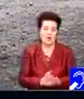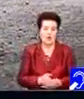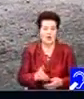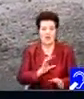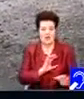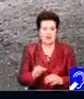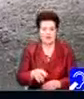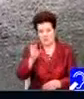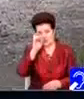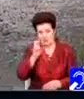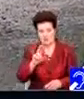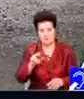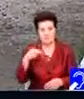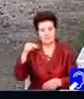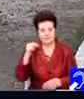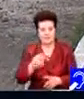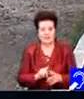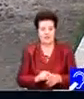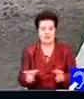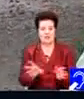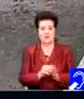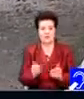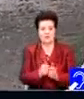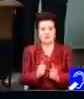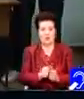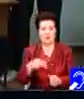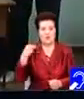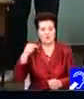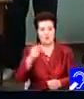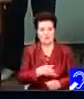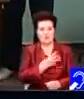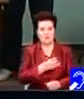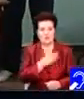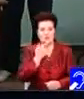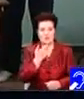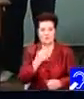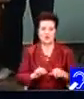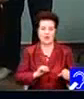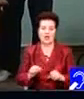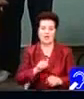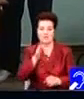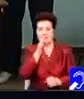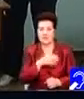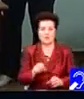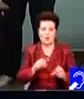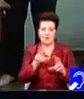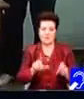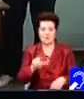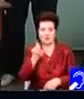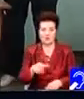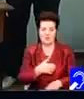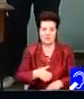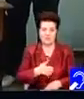Șeful statului a venit la secția de vot alături de soția sa. Președintele spune că își dorește la cârma Chișinăului un primar profesionist